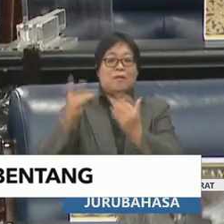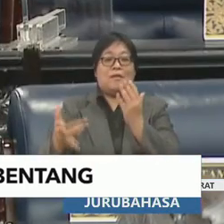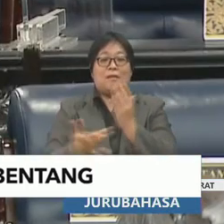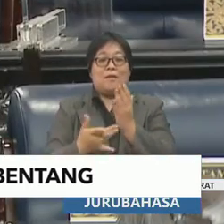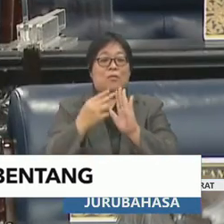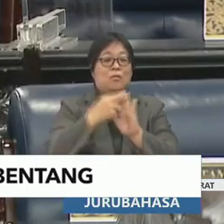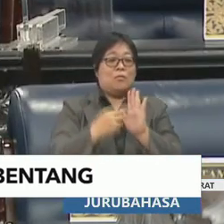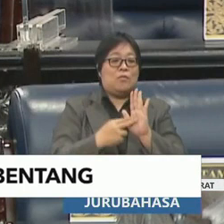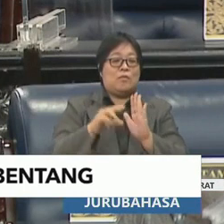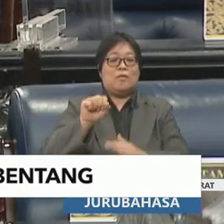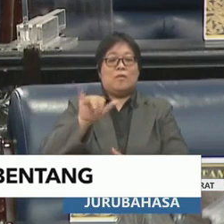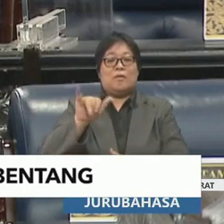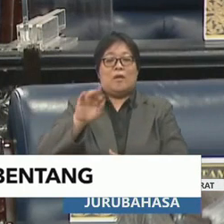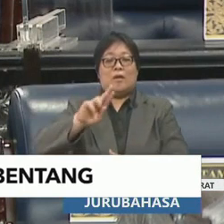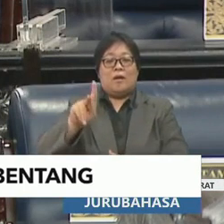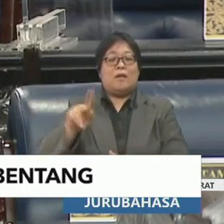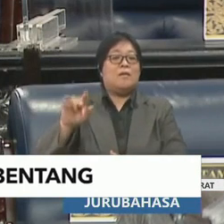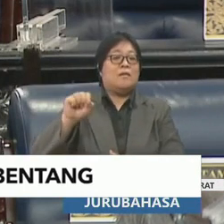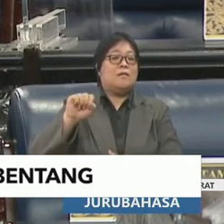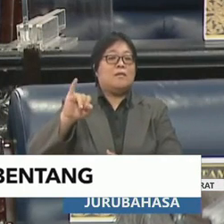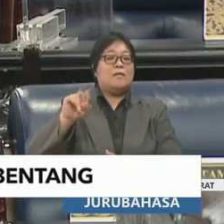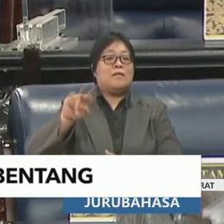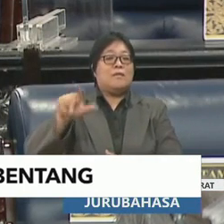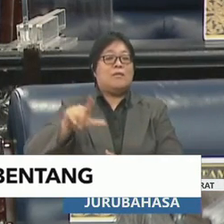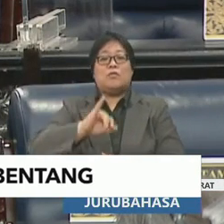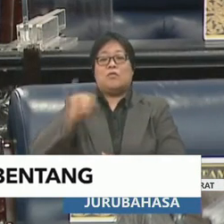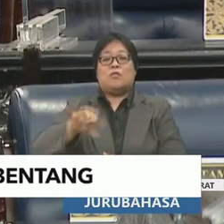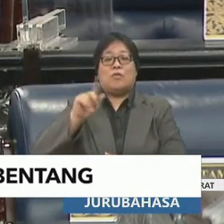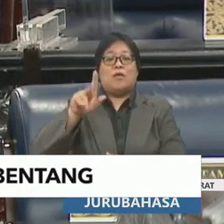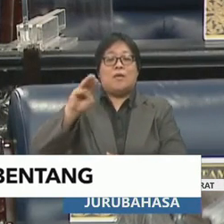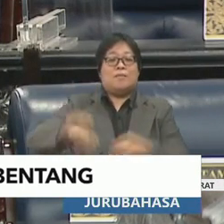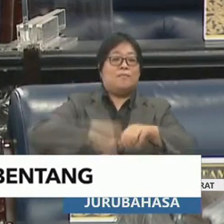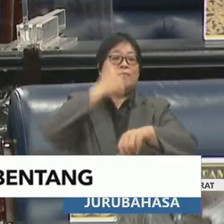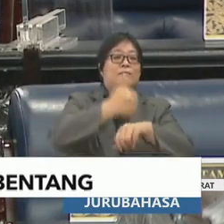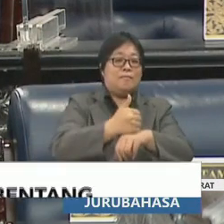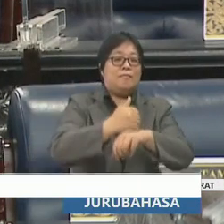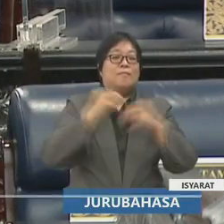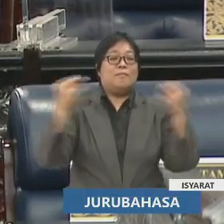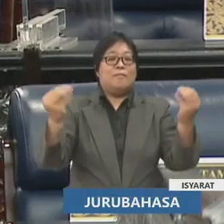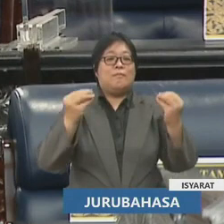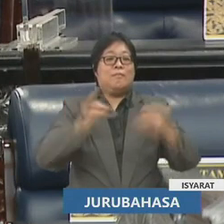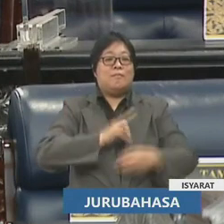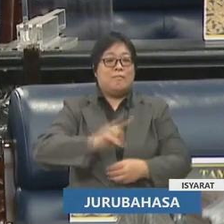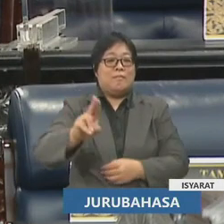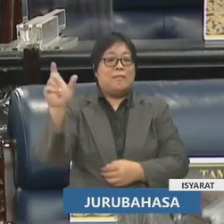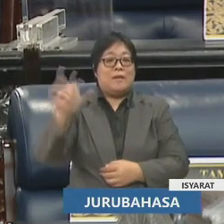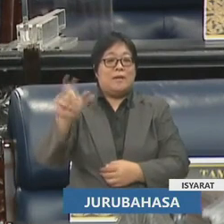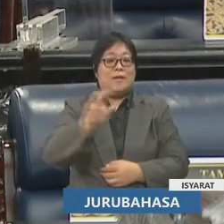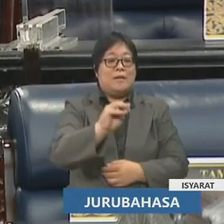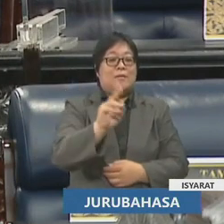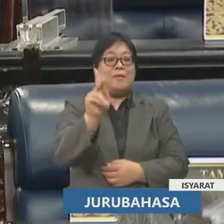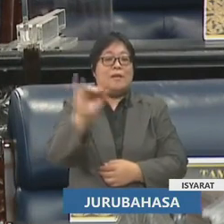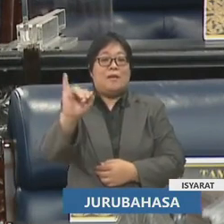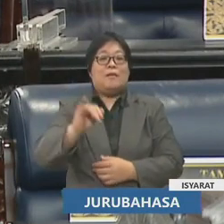agama dalam kalangan orang Islam pula jawatankuasa technical turut menumbuhkan sebuah jawatankuasa kecil khususnya bagi meneliti secara lebih mendalam